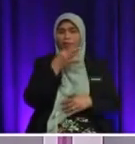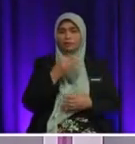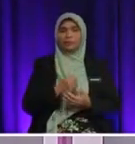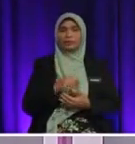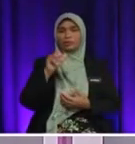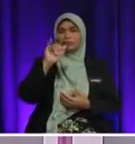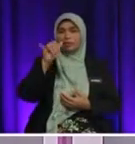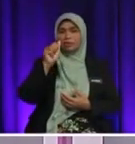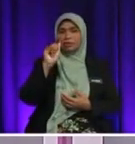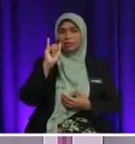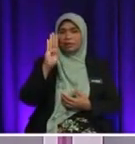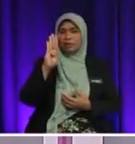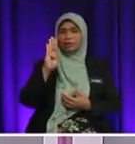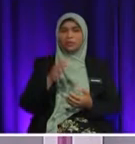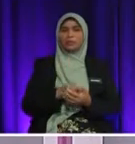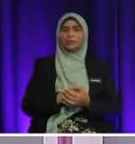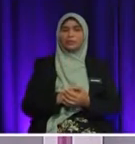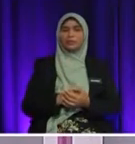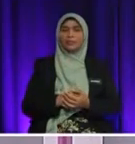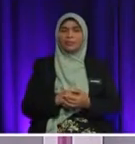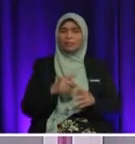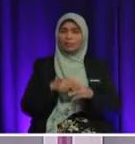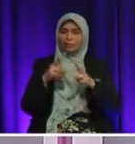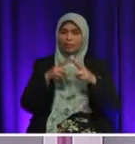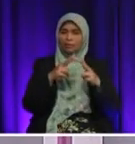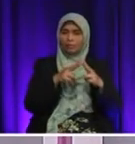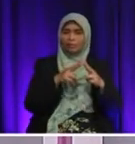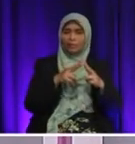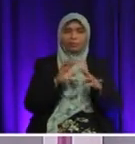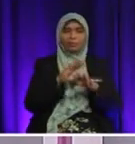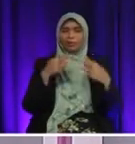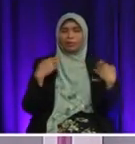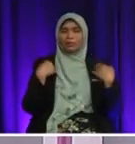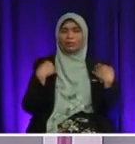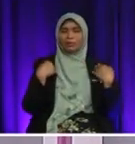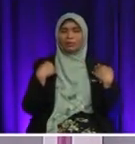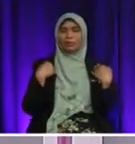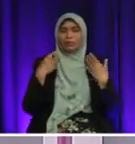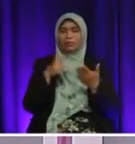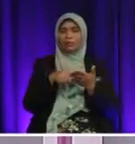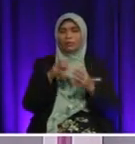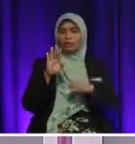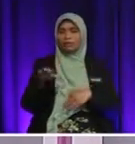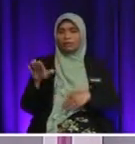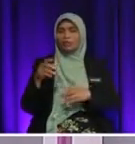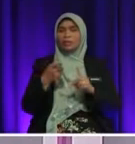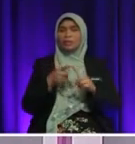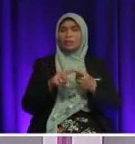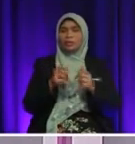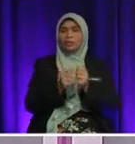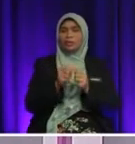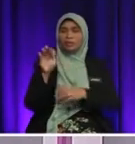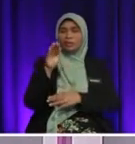pernah lagi ada di kampung tersebut, di daerah tersebut. Ya, budak berkawan dengan ular, naga. Jadi